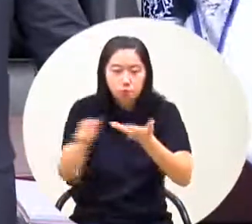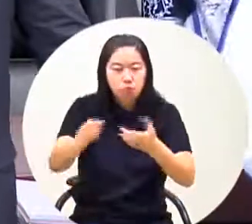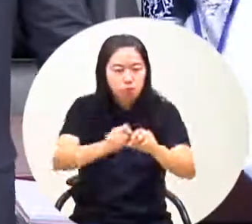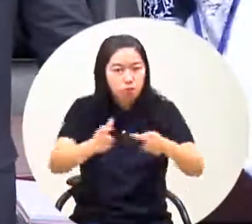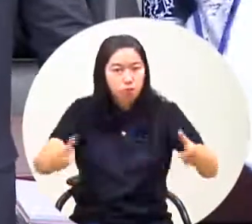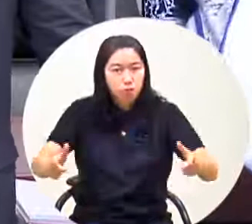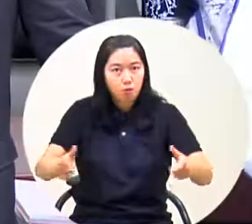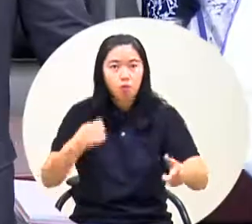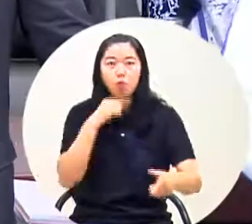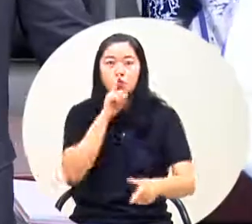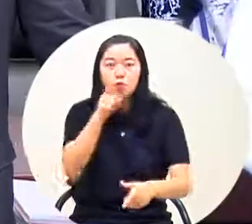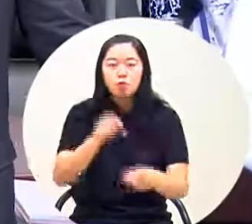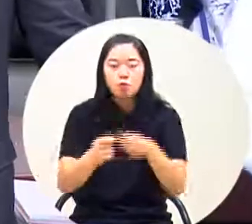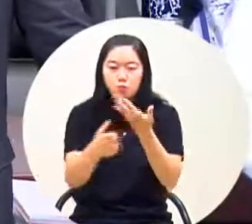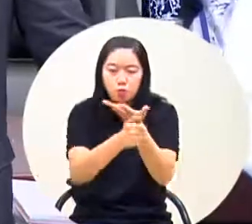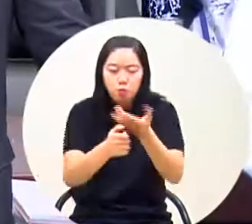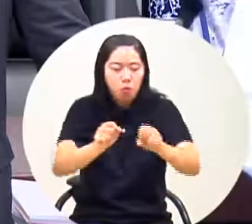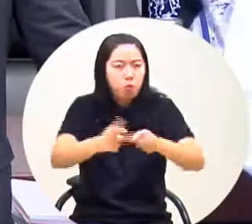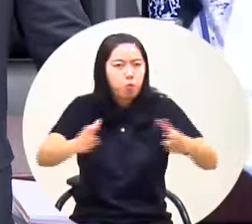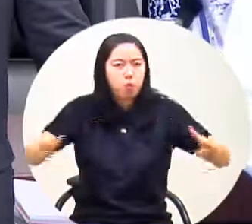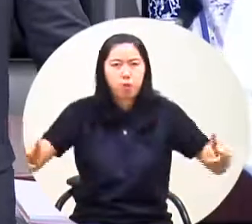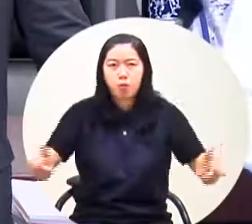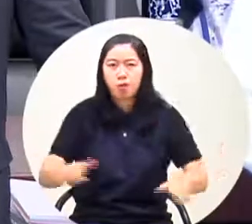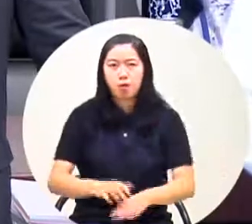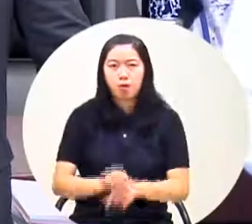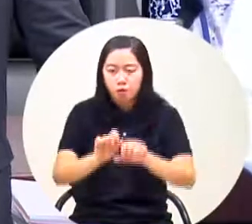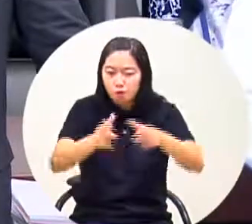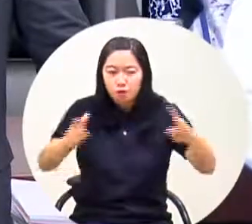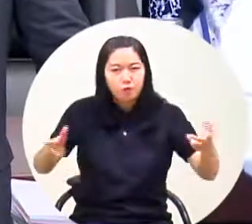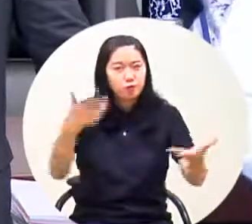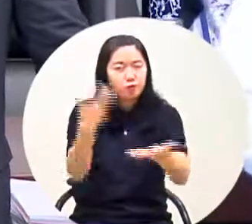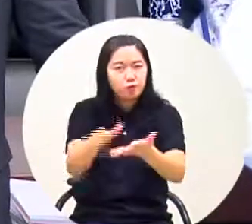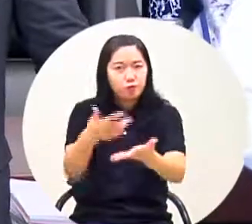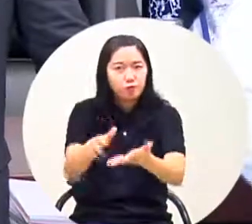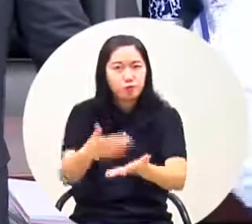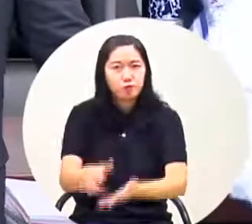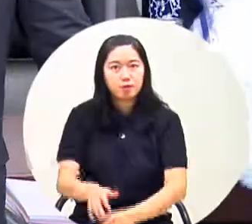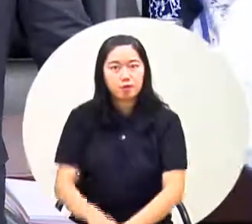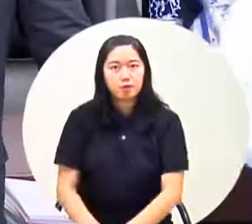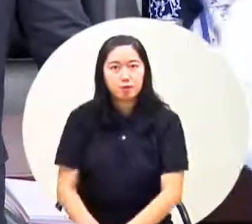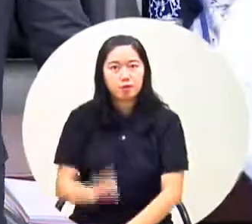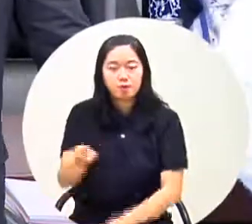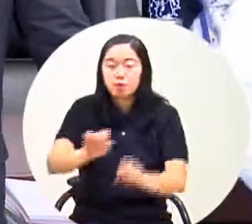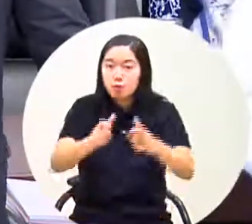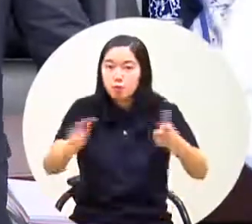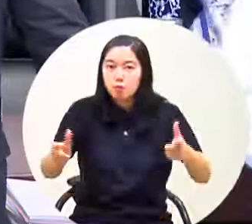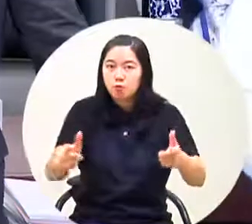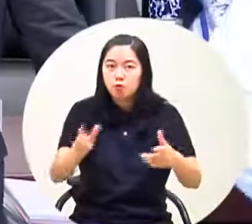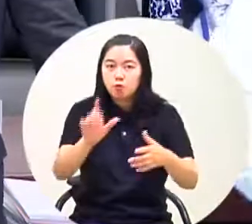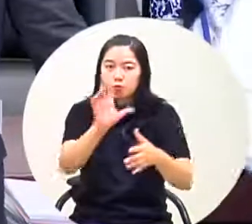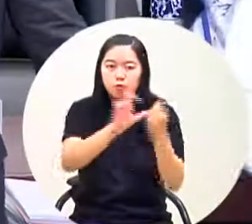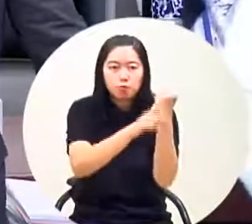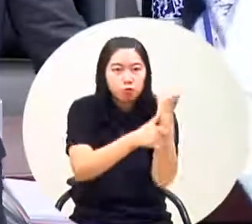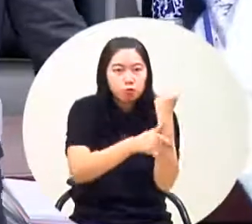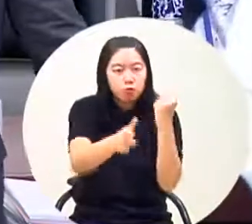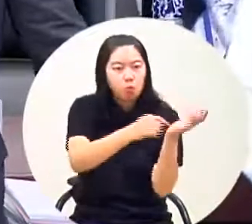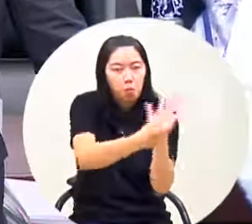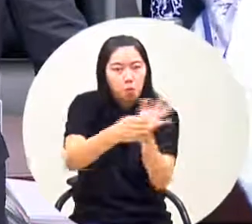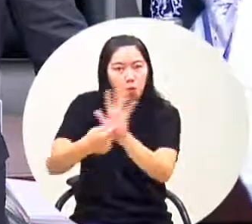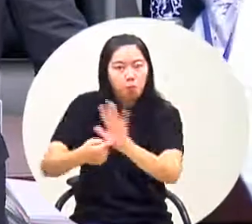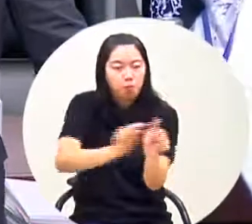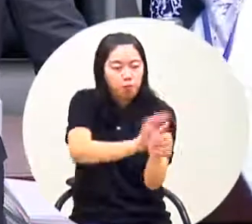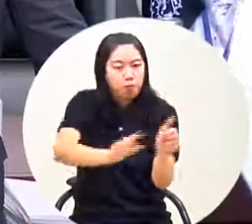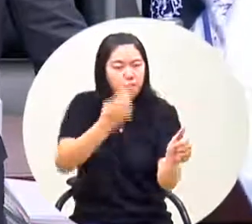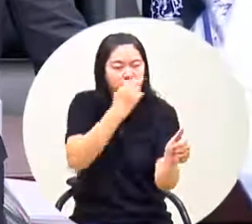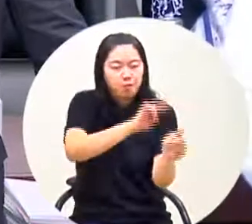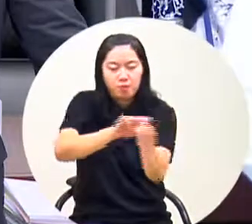们这样讲泛滥啊多元异样，可是事实上它是一个就是它用各式各样的方式形态在呈现，在影响到我们市